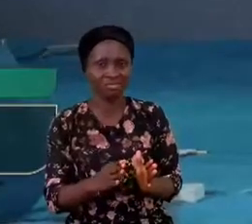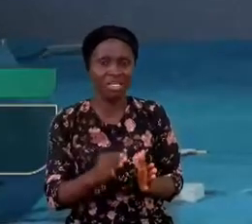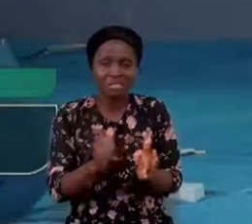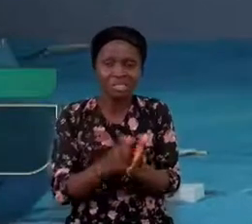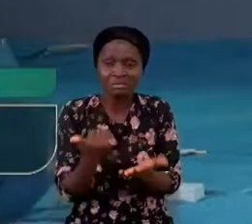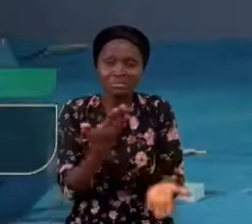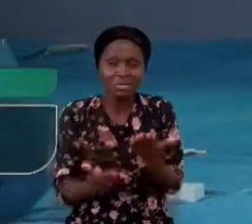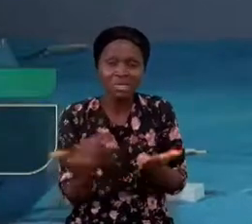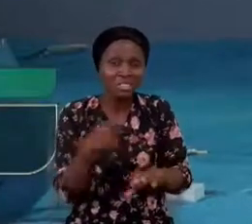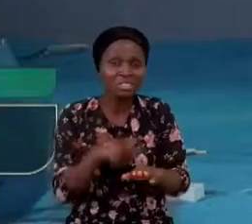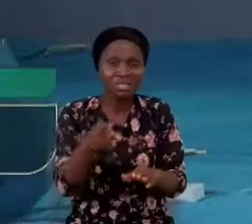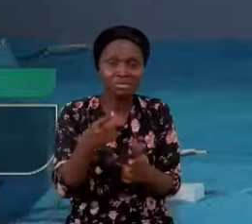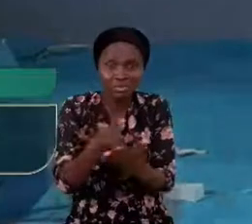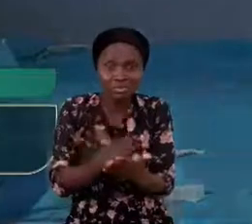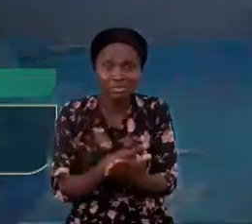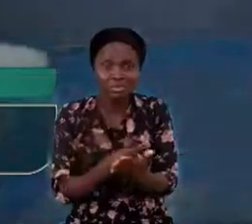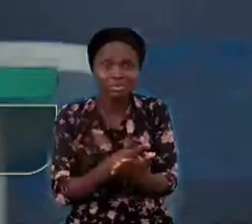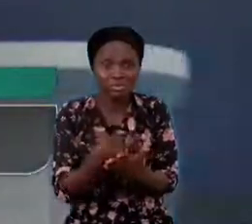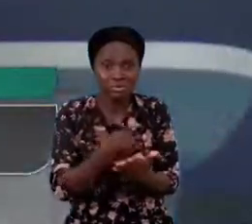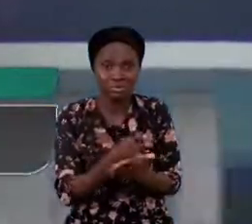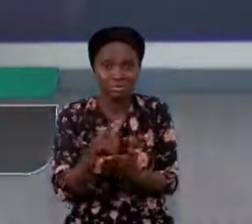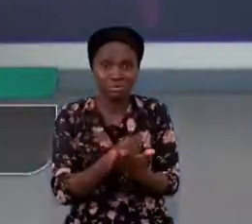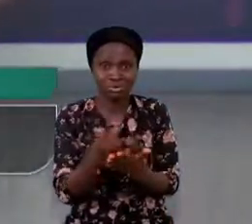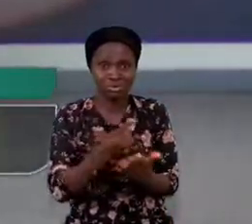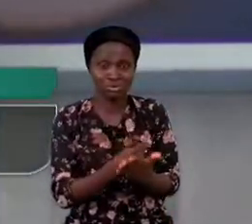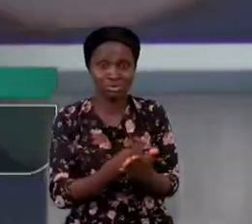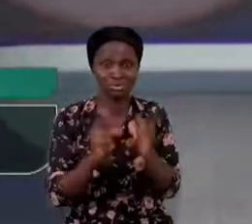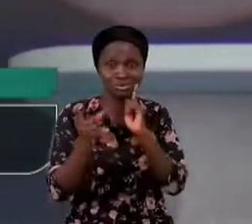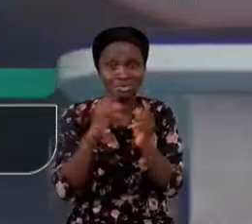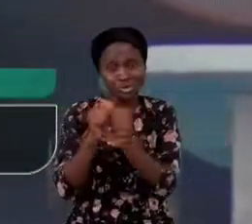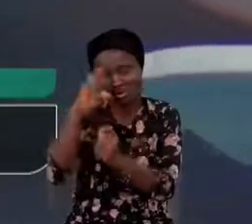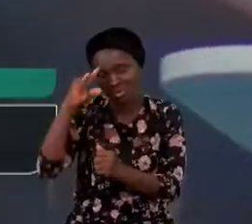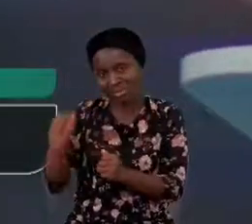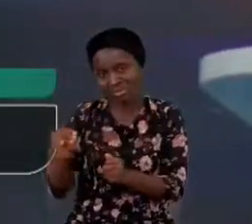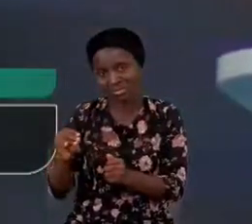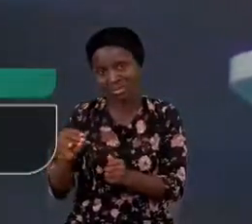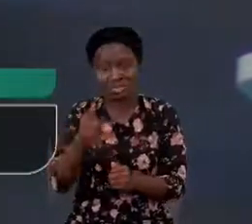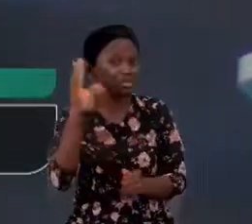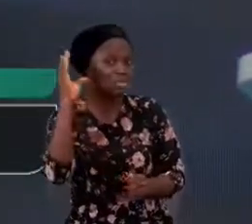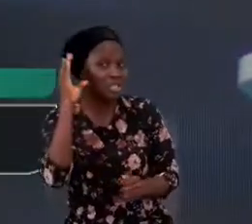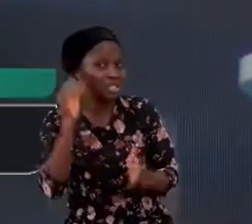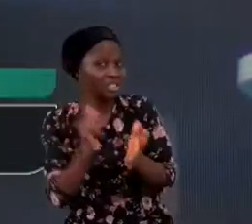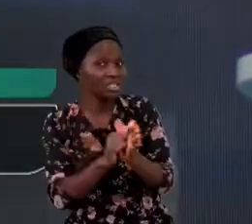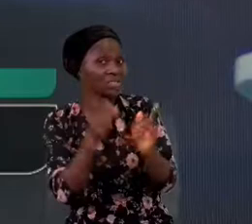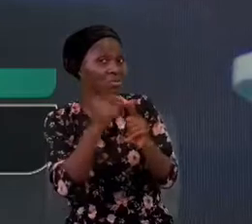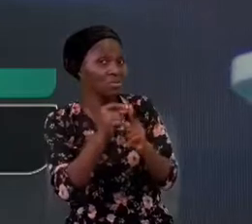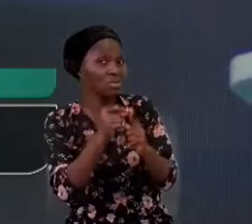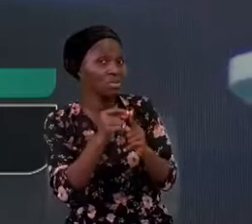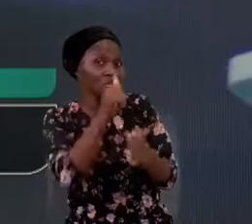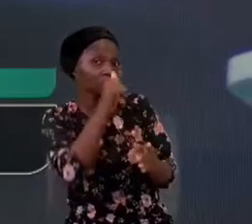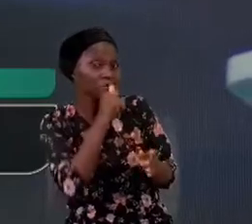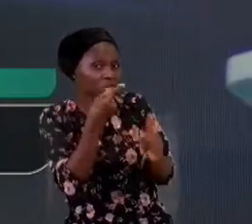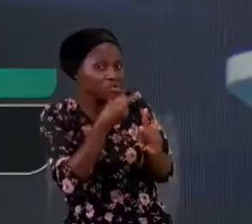ment? Il ne veut pas que tu connaisses la vérité pour que tu réussisses. Car vous connaîtrez la vérité et la vérité